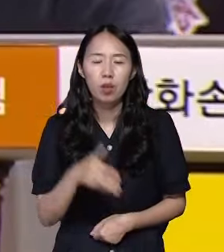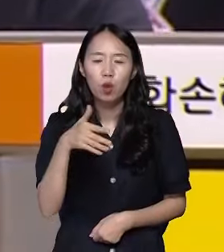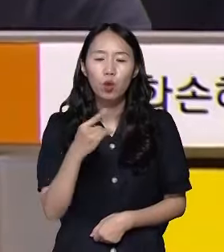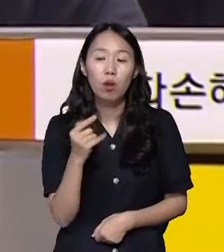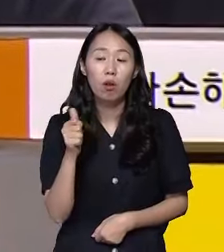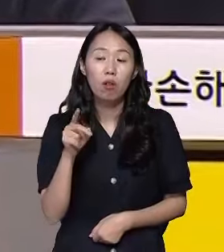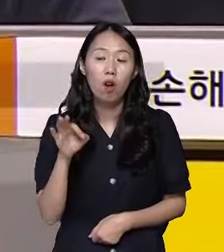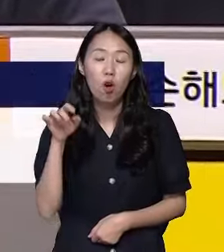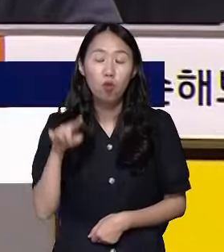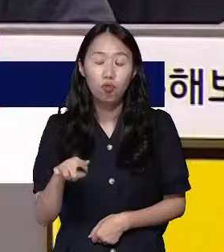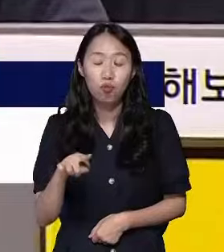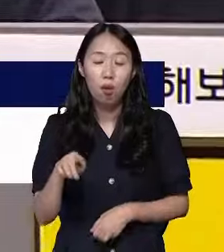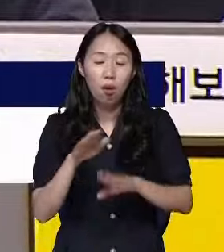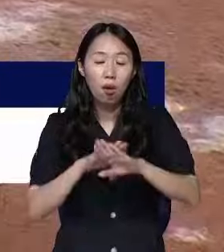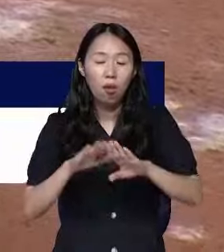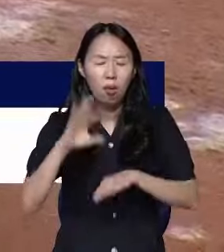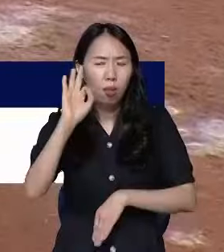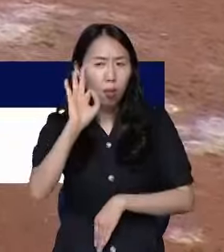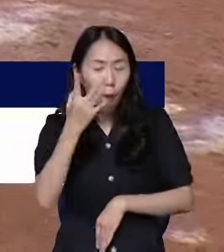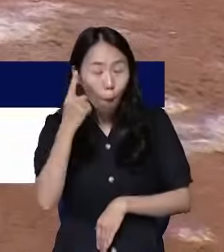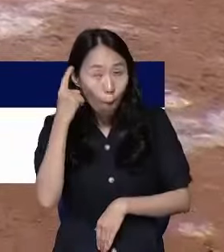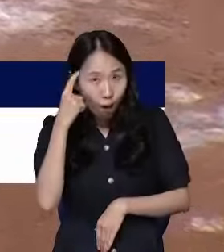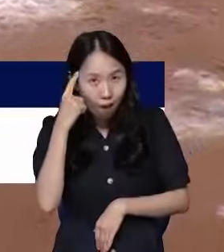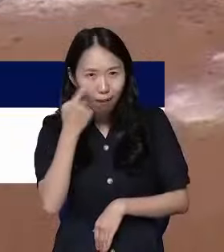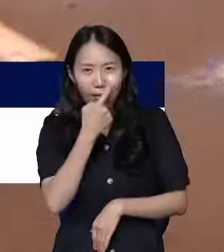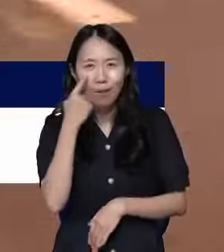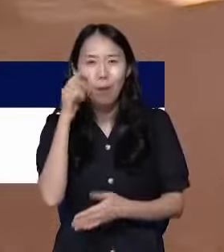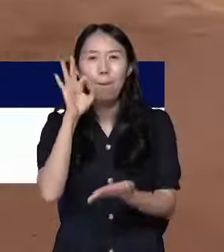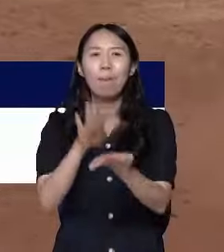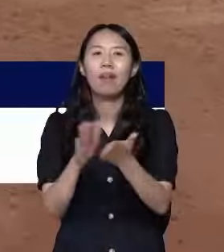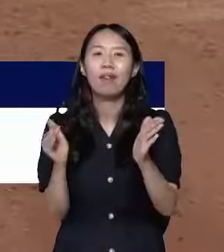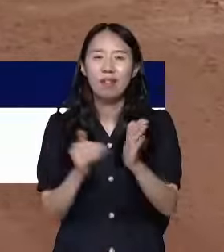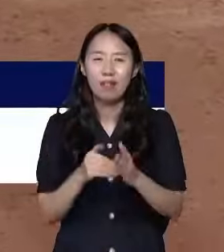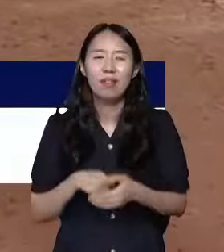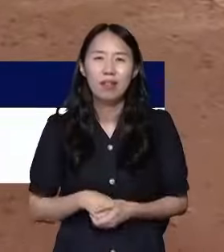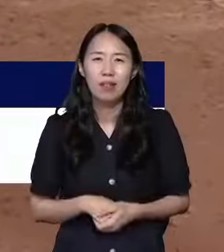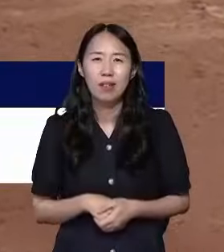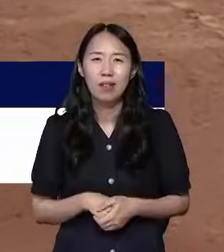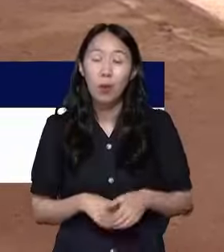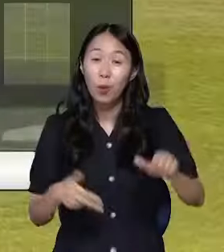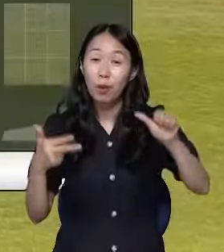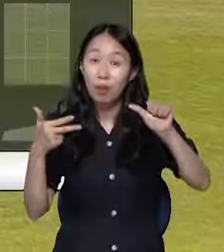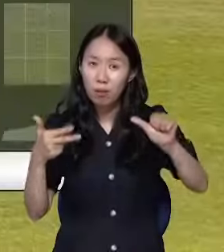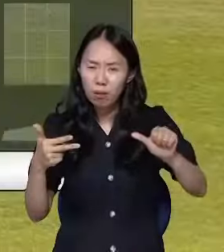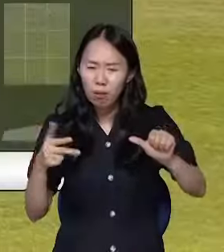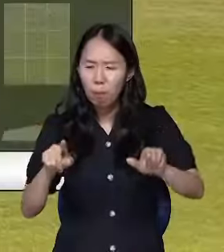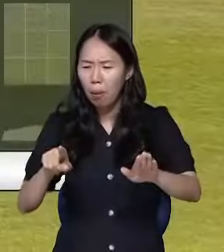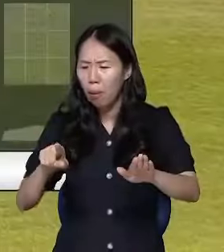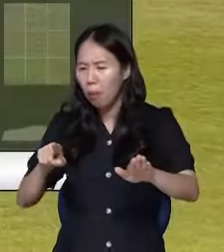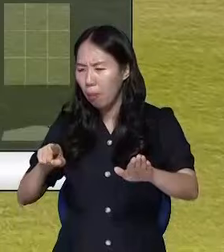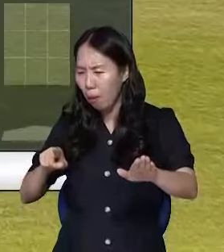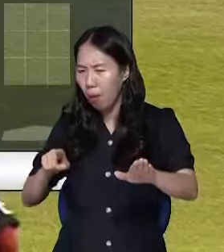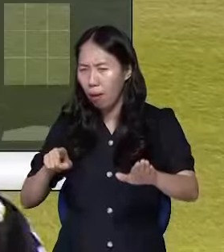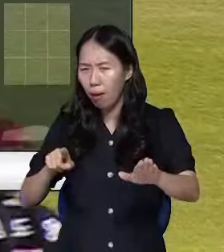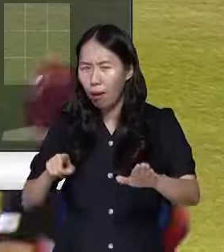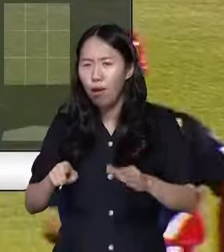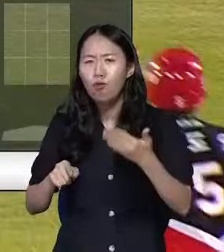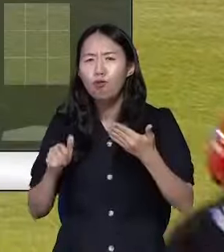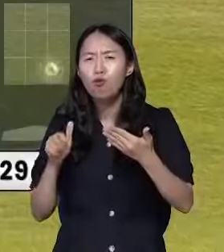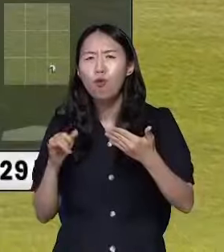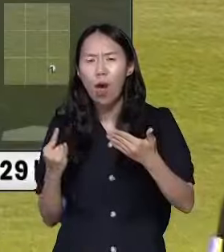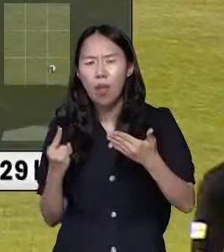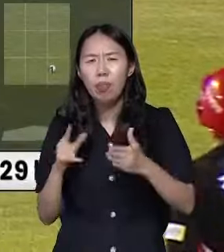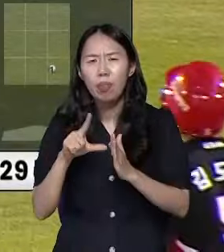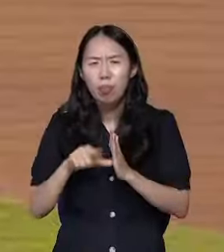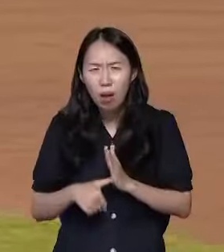최영우가 왜 해결사인지를 다시 한번 증명하는 경기였습니다. 5대7로 끌려가던 9회 초 이대로